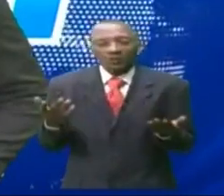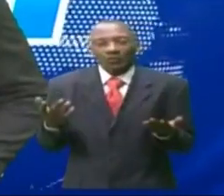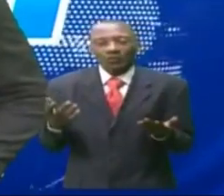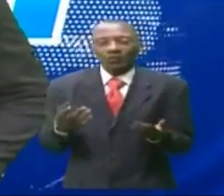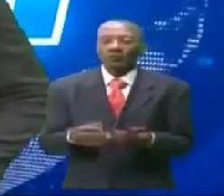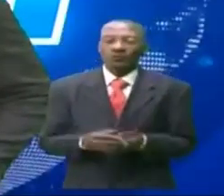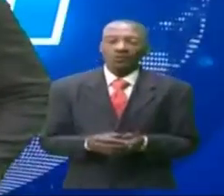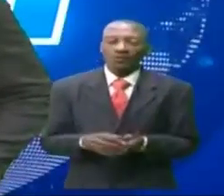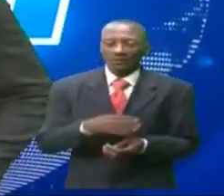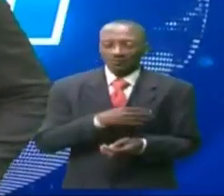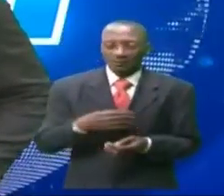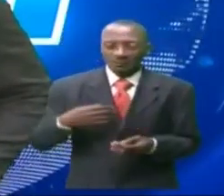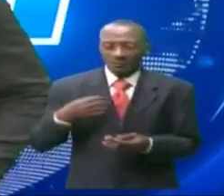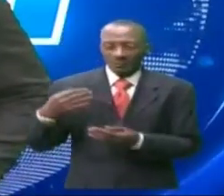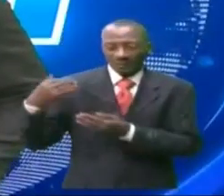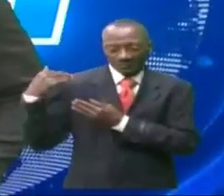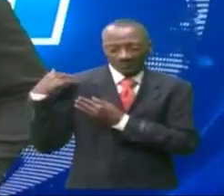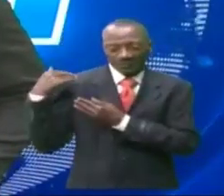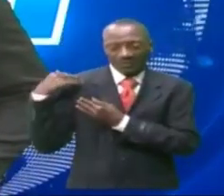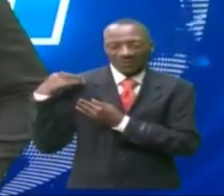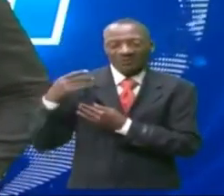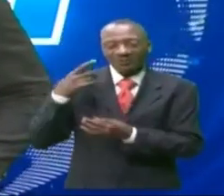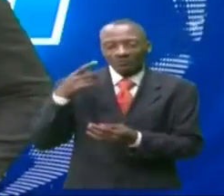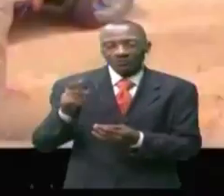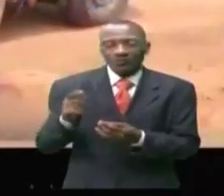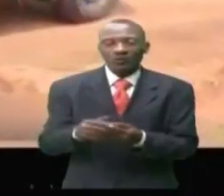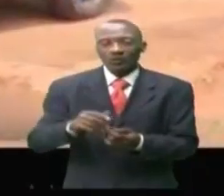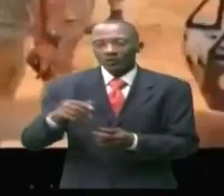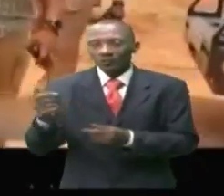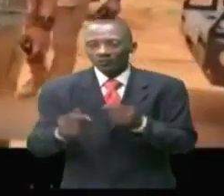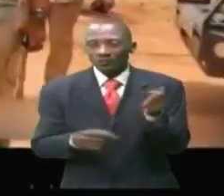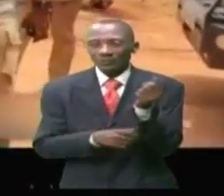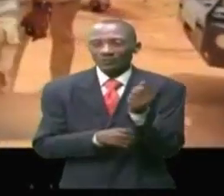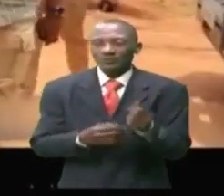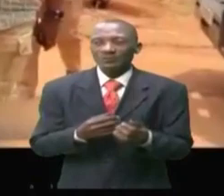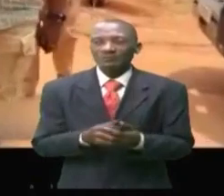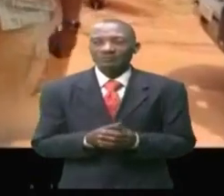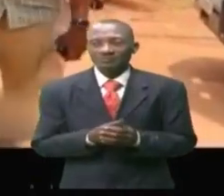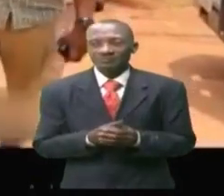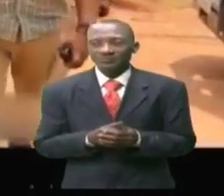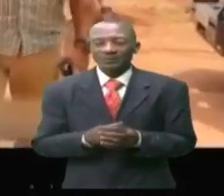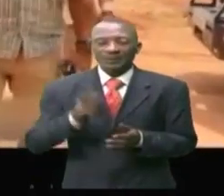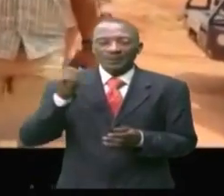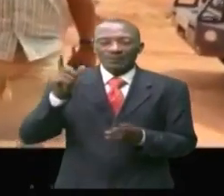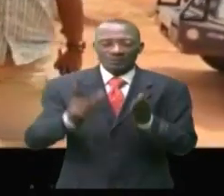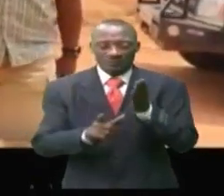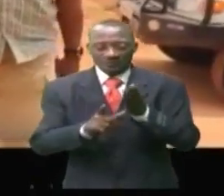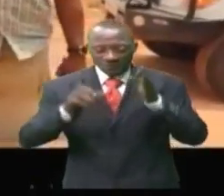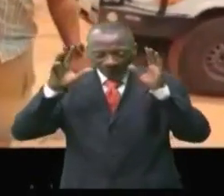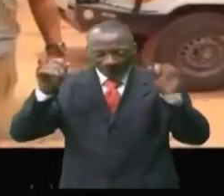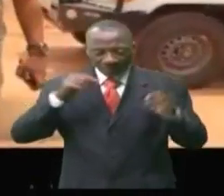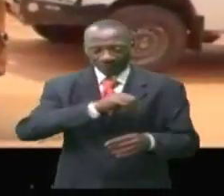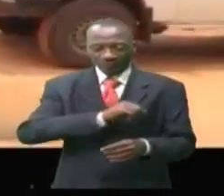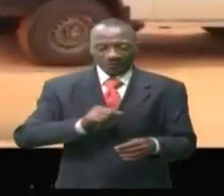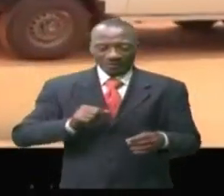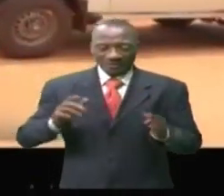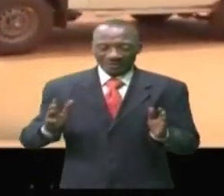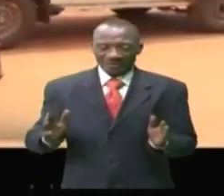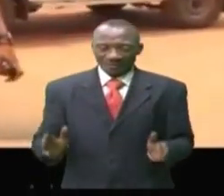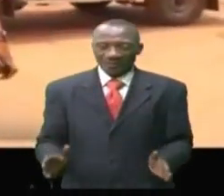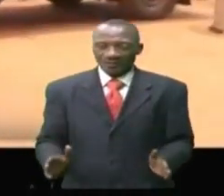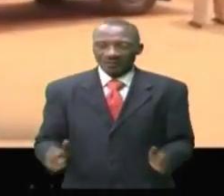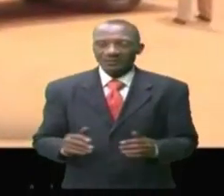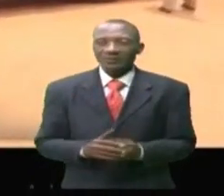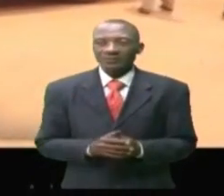premier vice-président du Sénat, Monique Mavunga. Le premier vice-président du Sénat, l'honorable sénateur Eddy Mundela